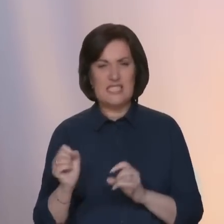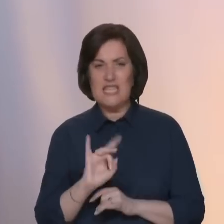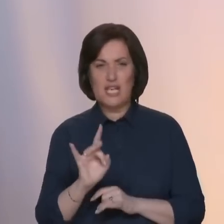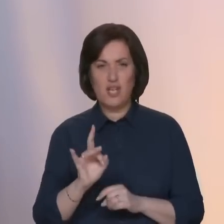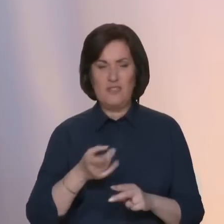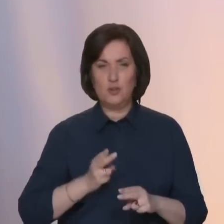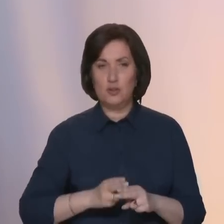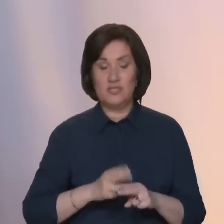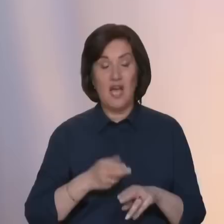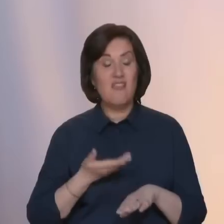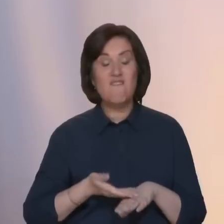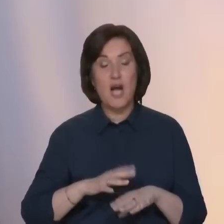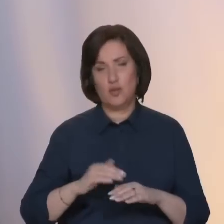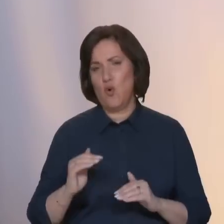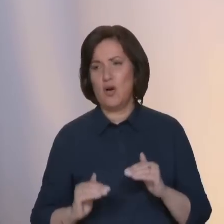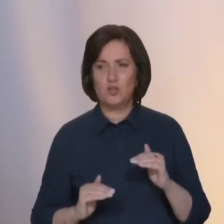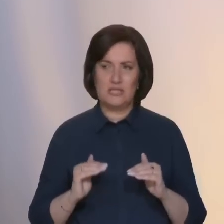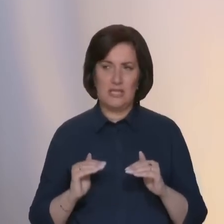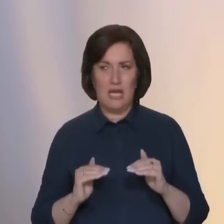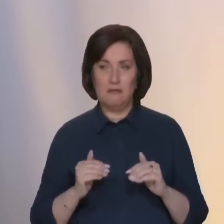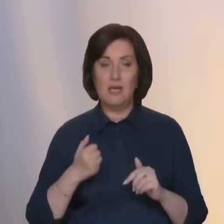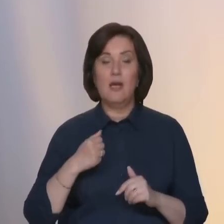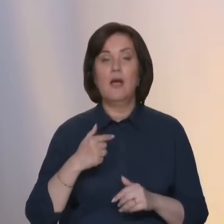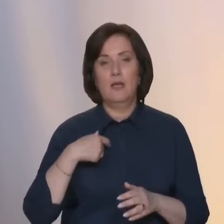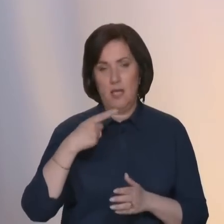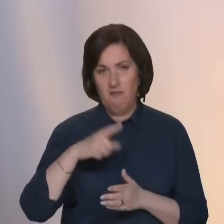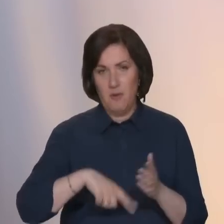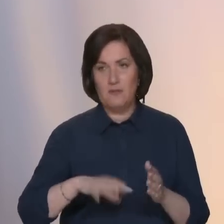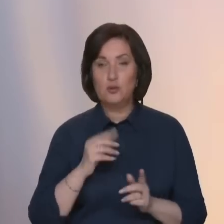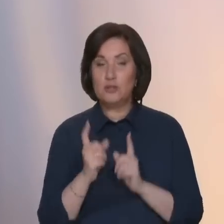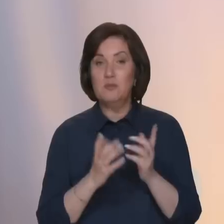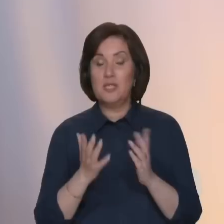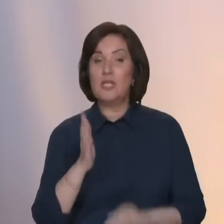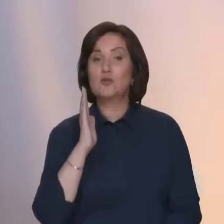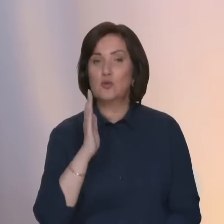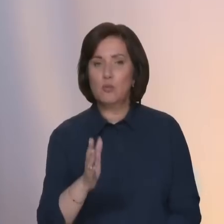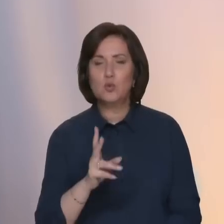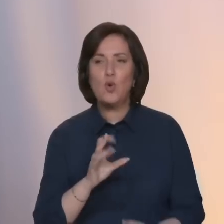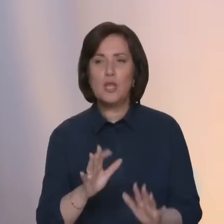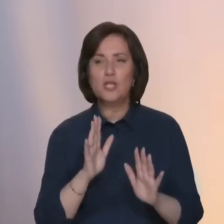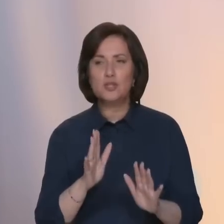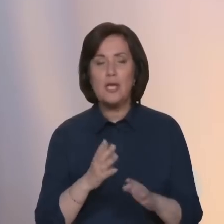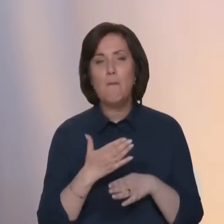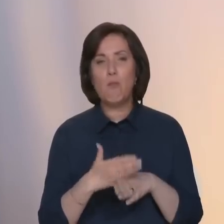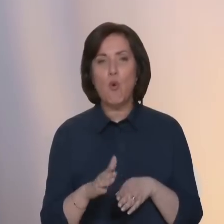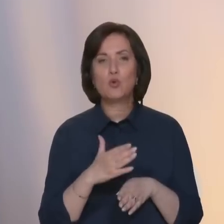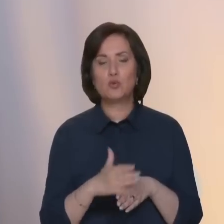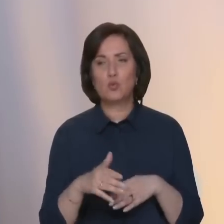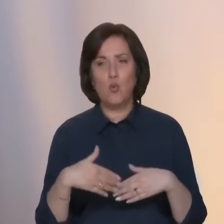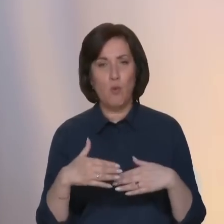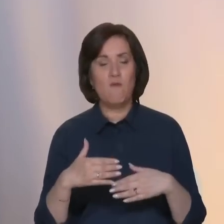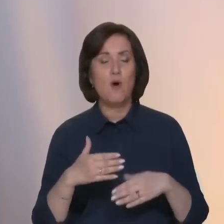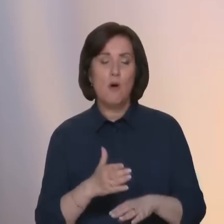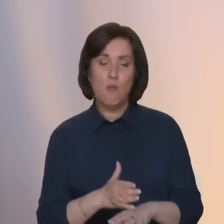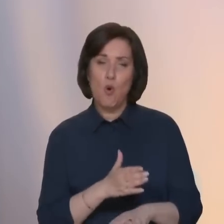дуже важко розхитати. І тому я абсолютно певна, що зміни, якщо і будуть, то лише поступово,